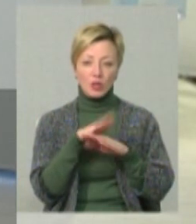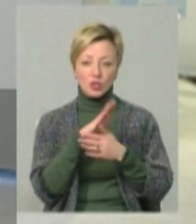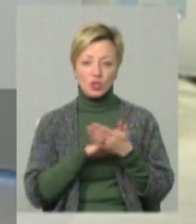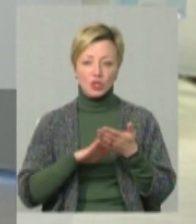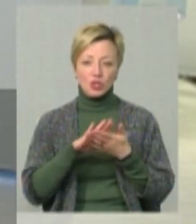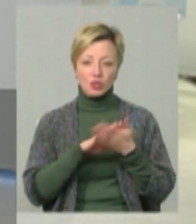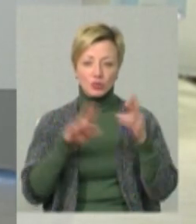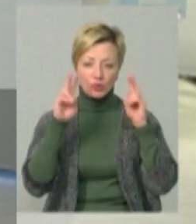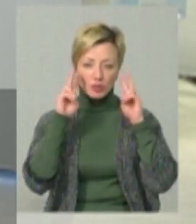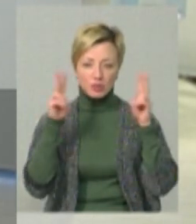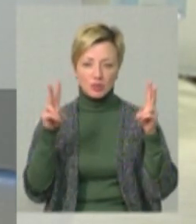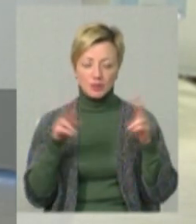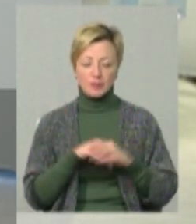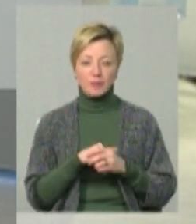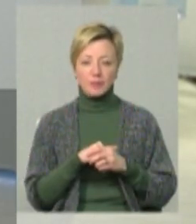не знає.